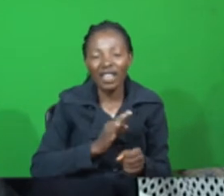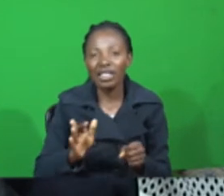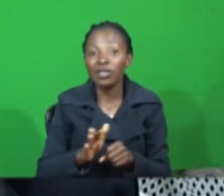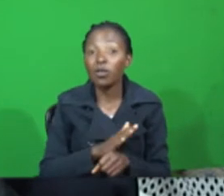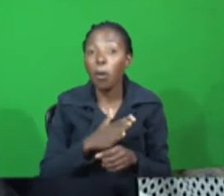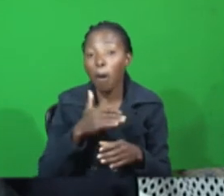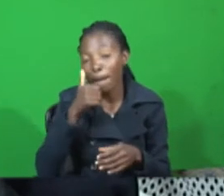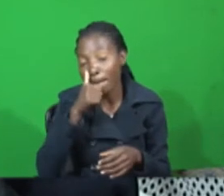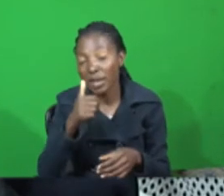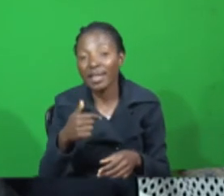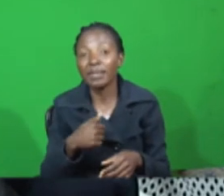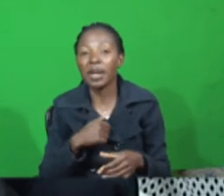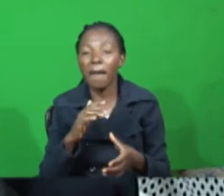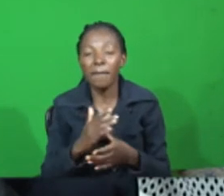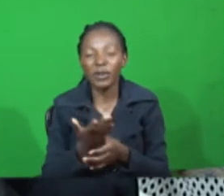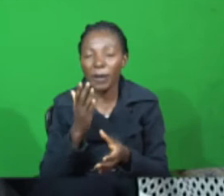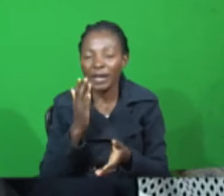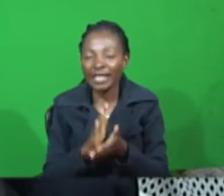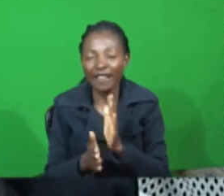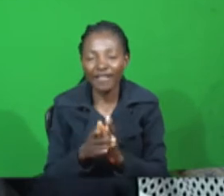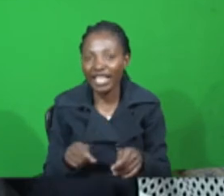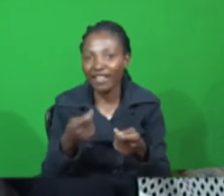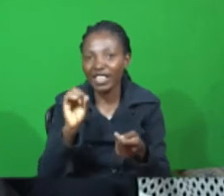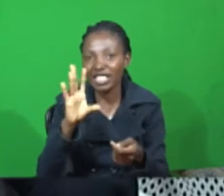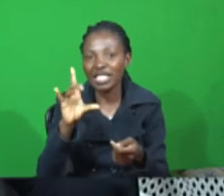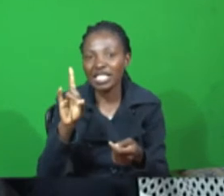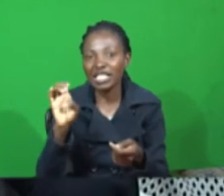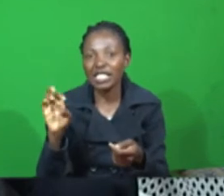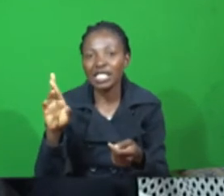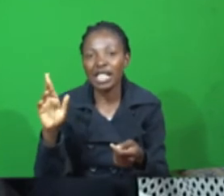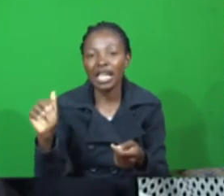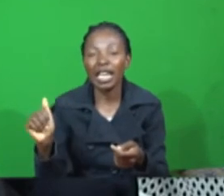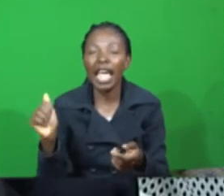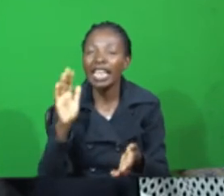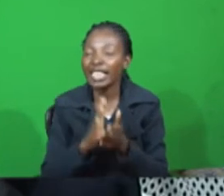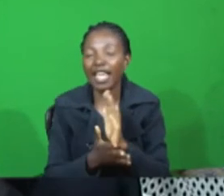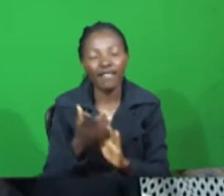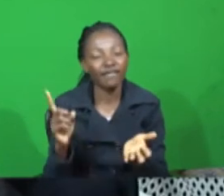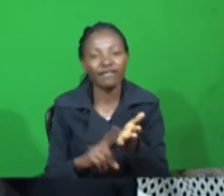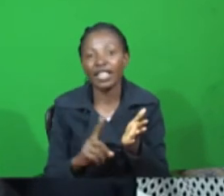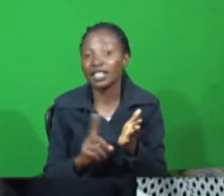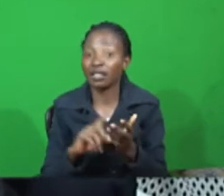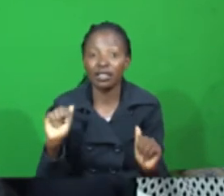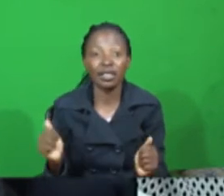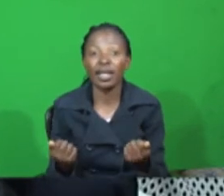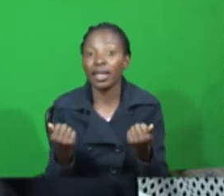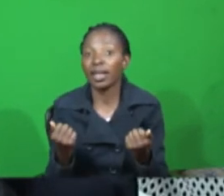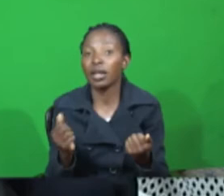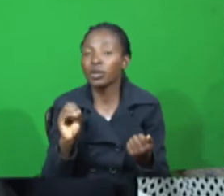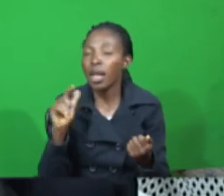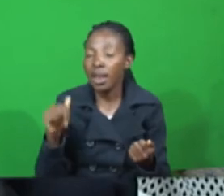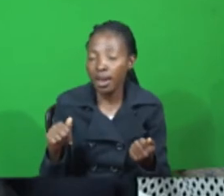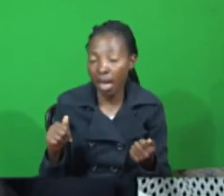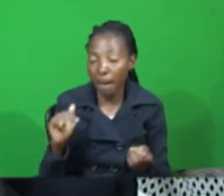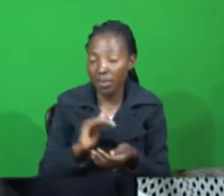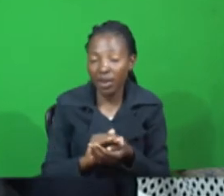handina kumupashera mwanakomana wangu. Haana kuzomuzivazve. Saka murora akabva aramba